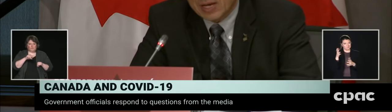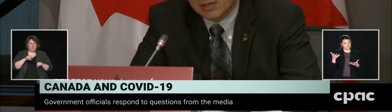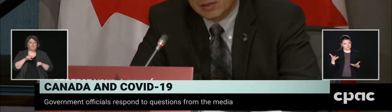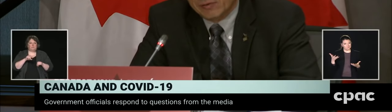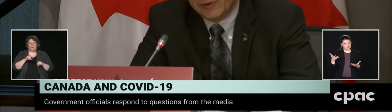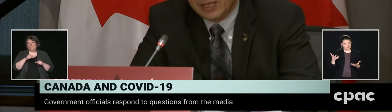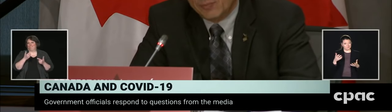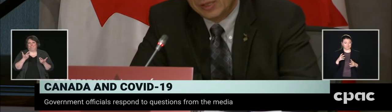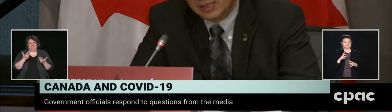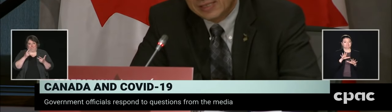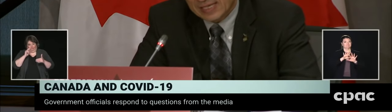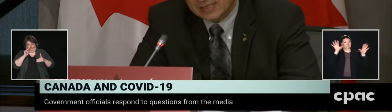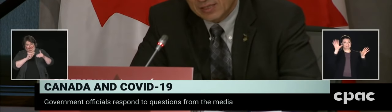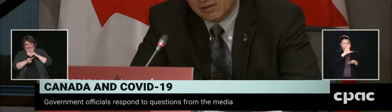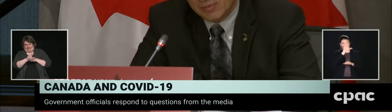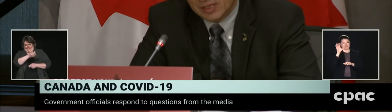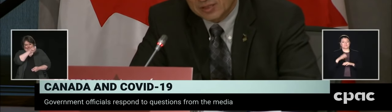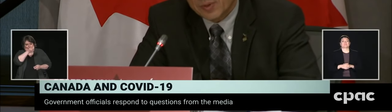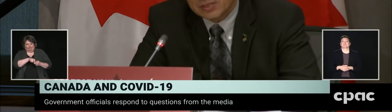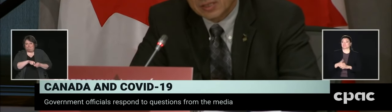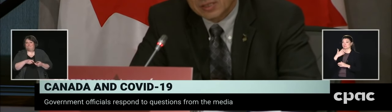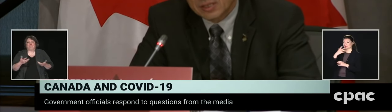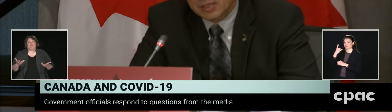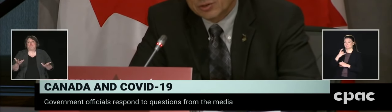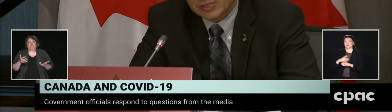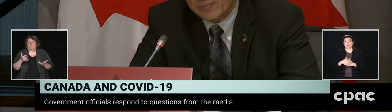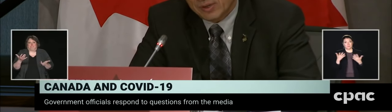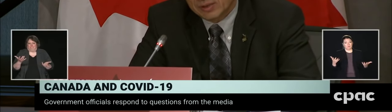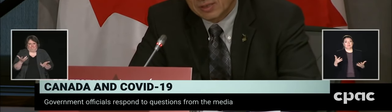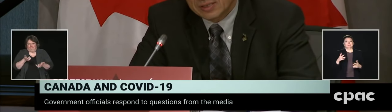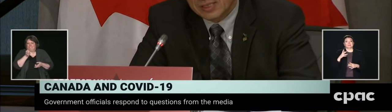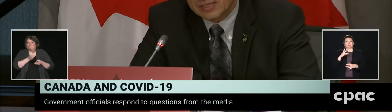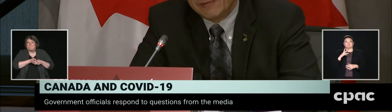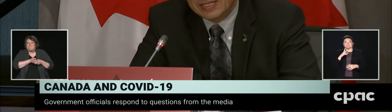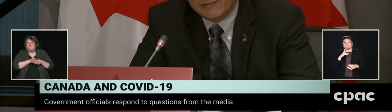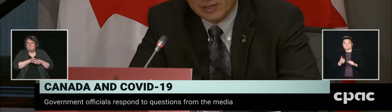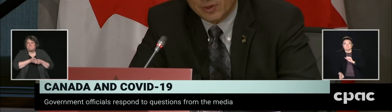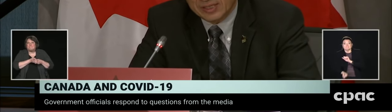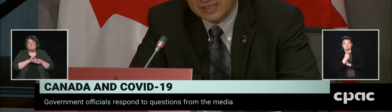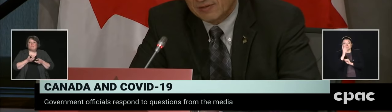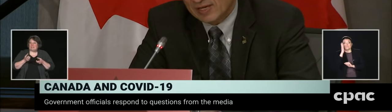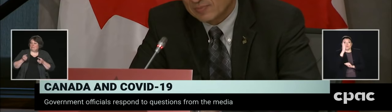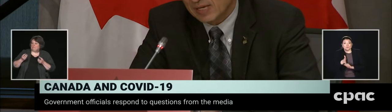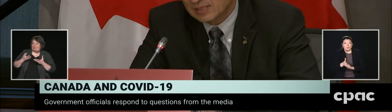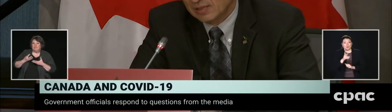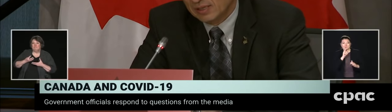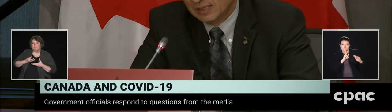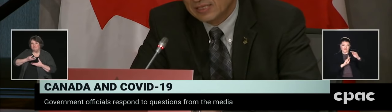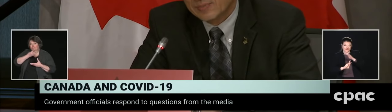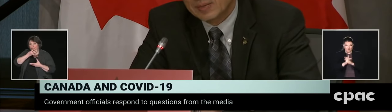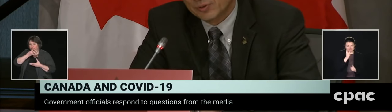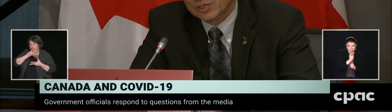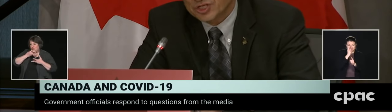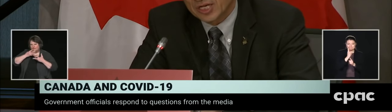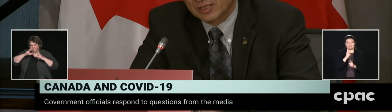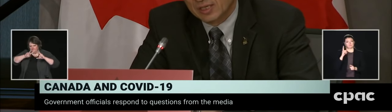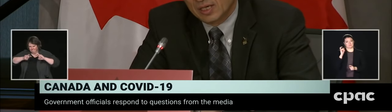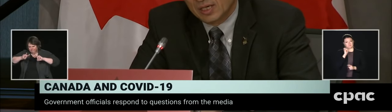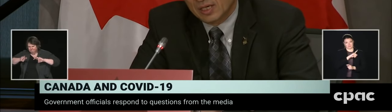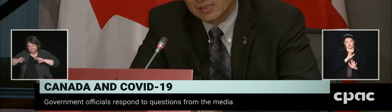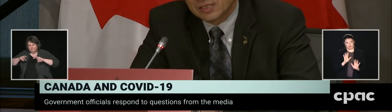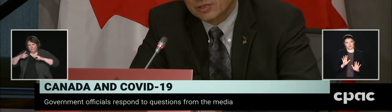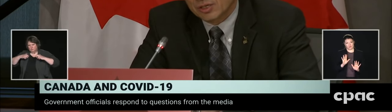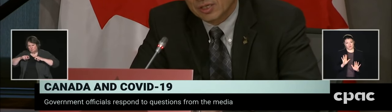des experts, on fait la modélisation, mais je pense que chose importante, c'est viser vraiment qu'est-ce qui va se passer dans les semaines